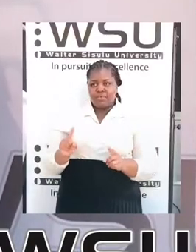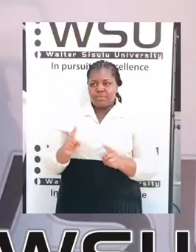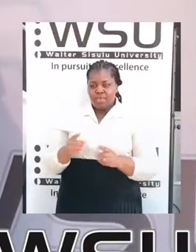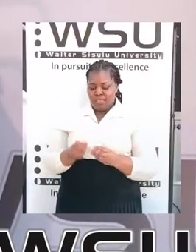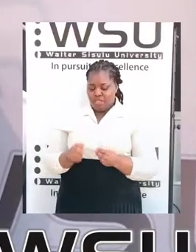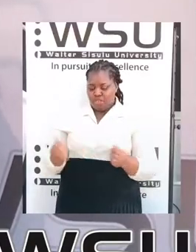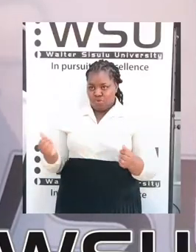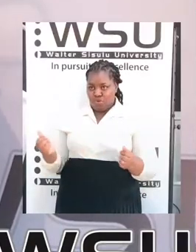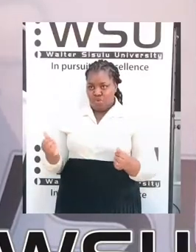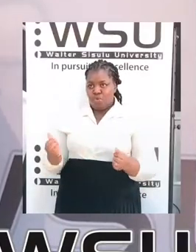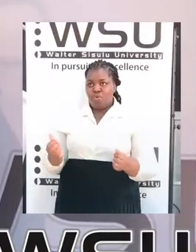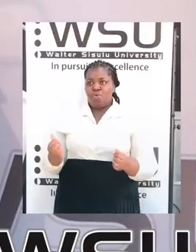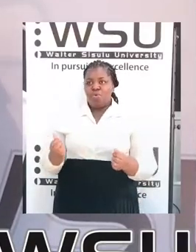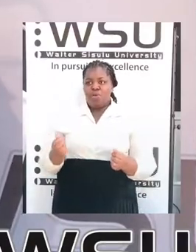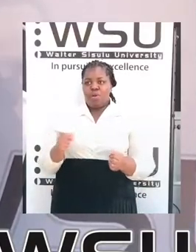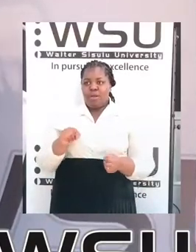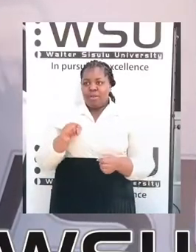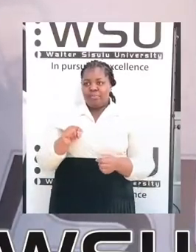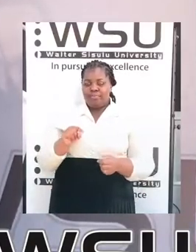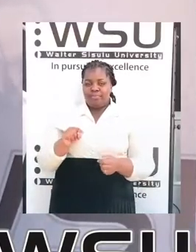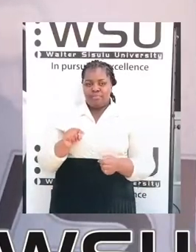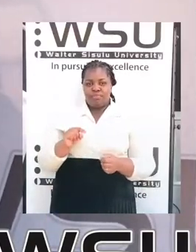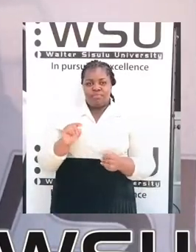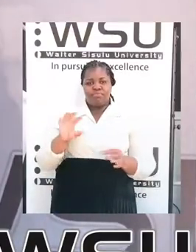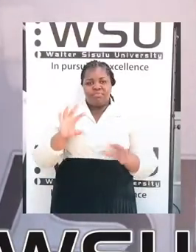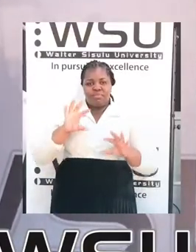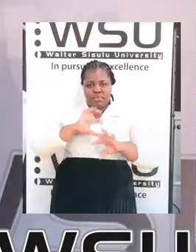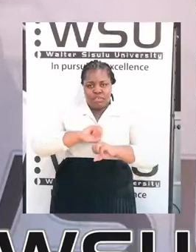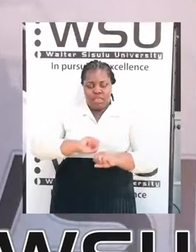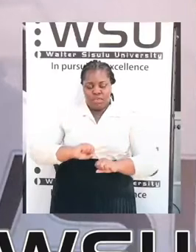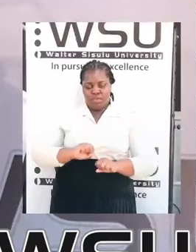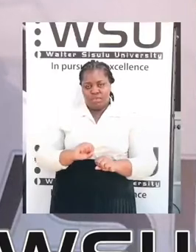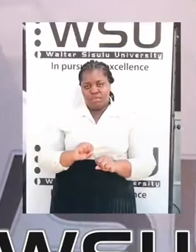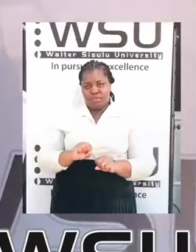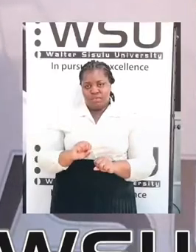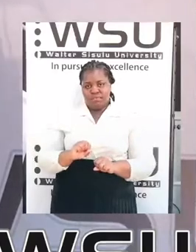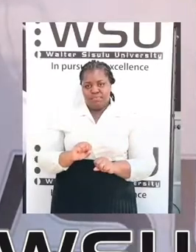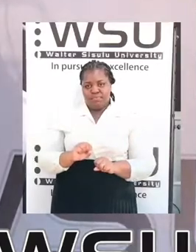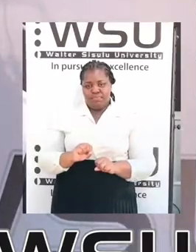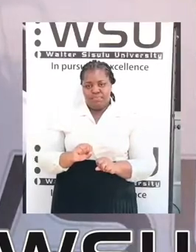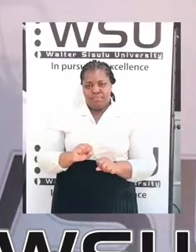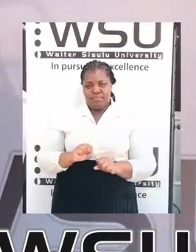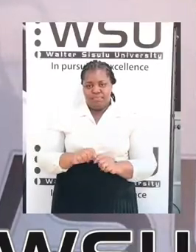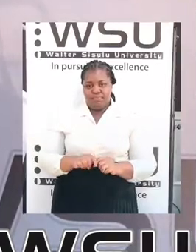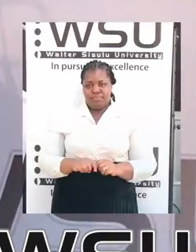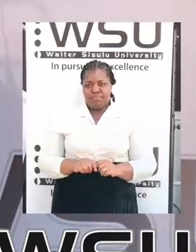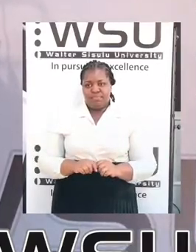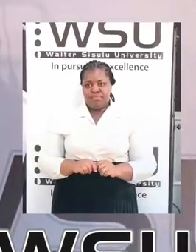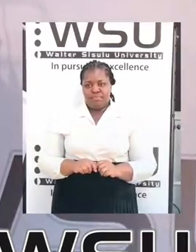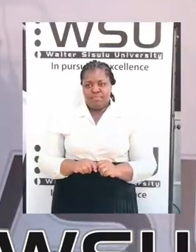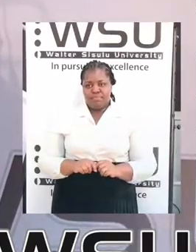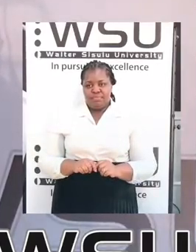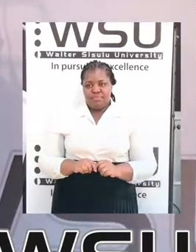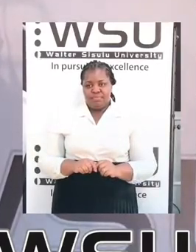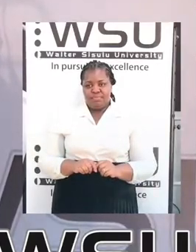umhlaba osehlabathini usenyanyeni uze it was void.